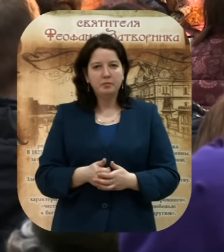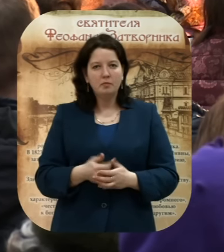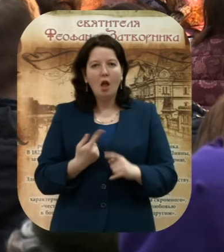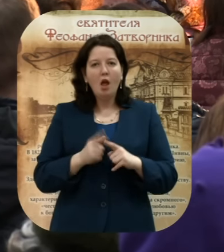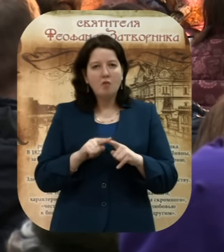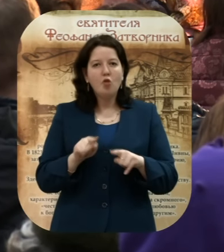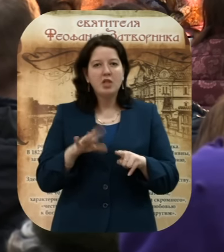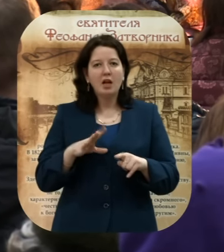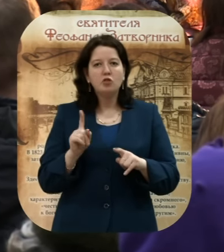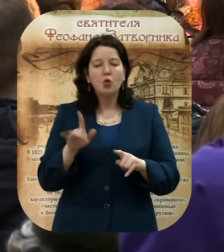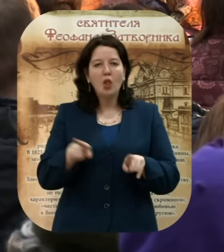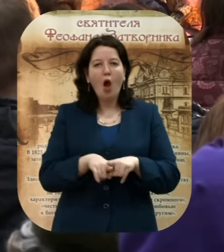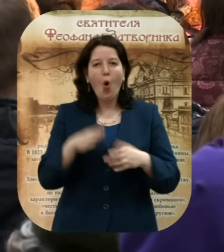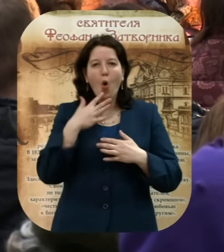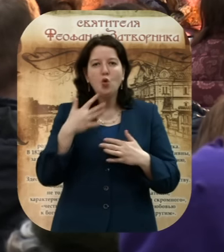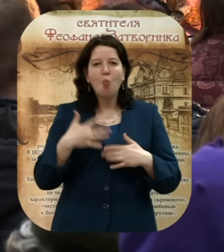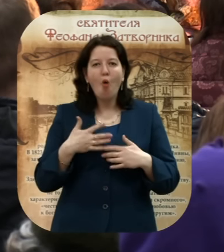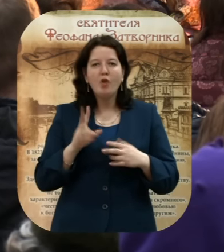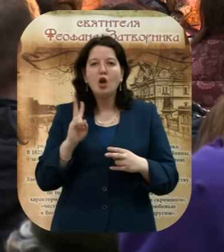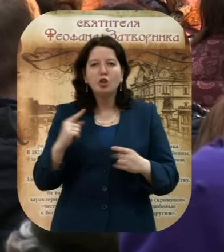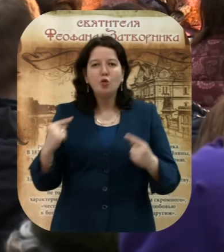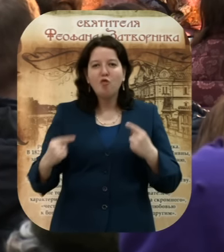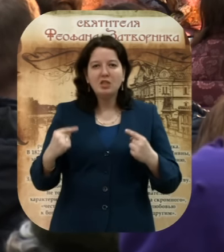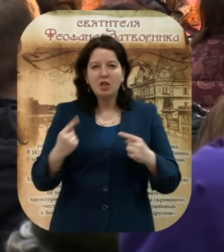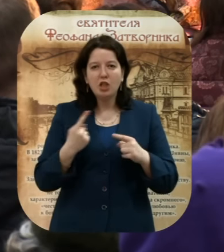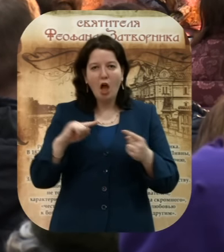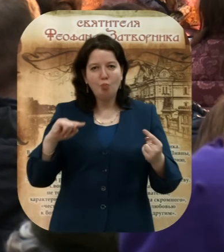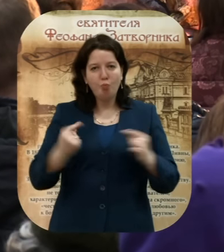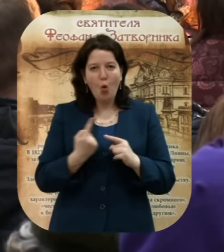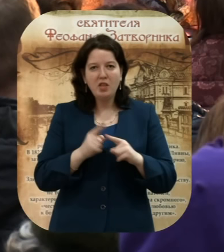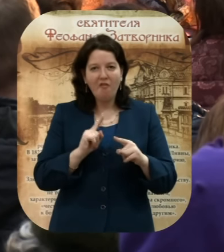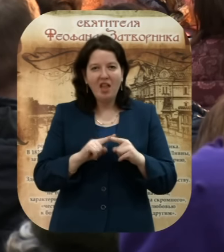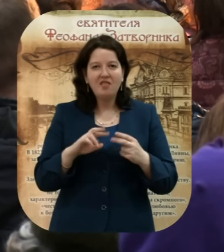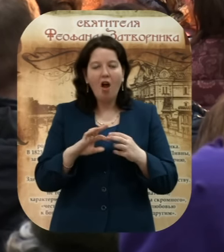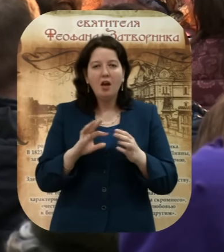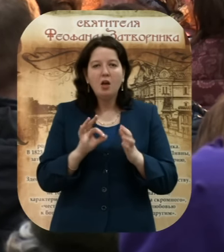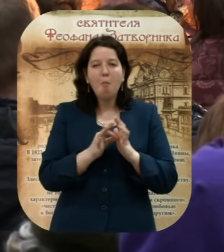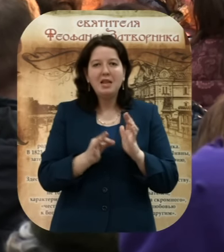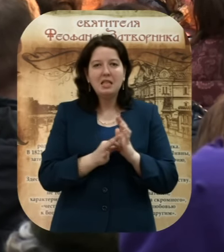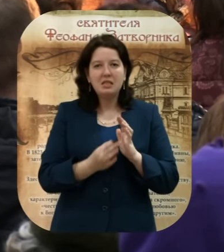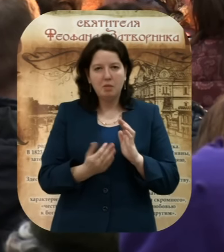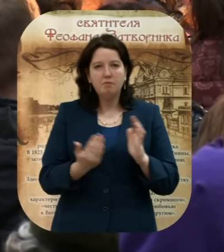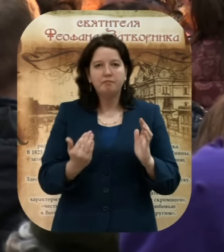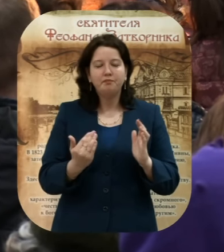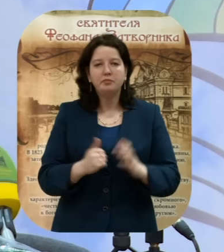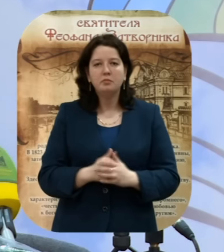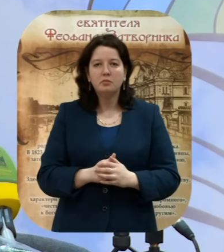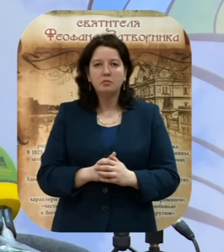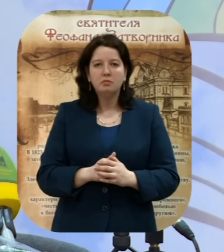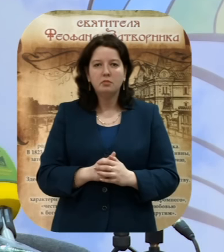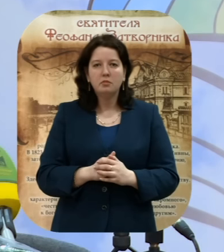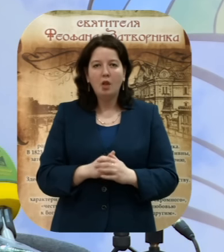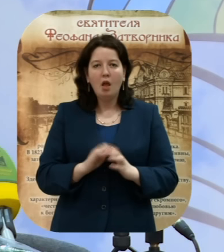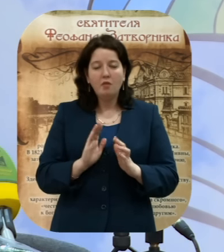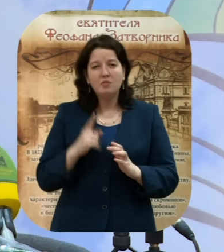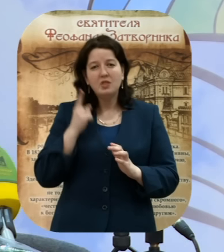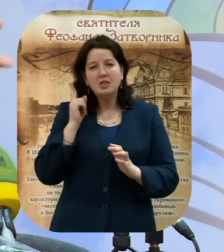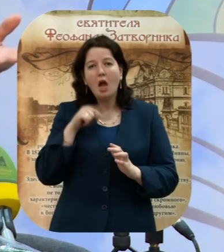Вот, оказывается, что такое любовь. Кто же возражает против этого принципа высочайшего? Да вы